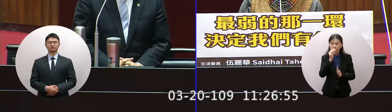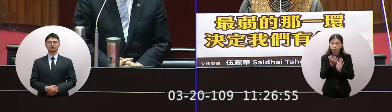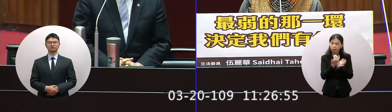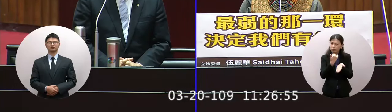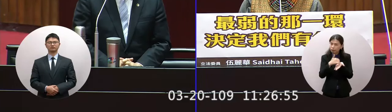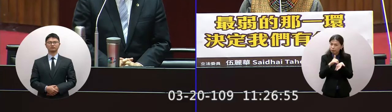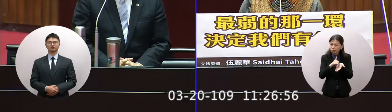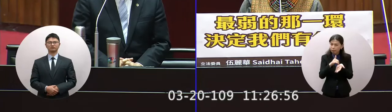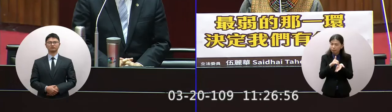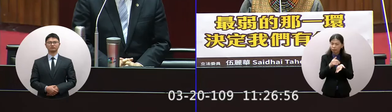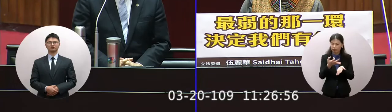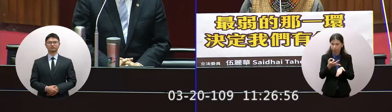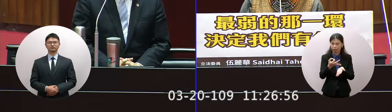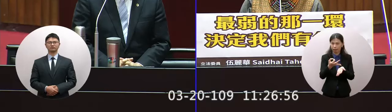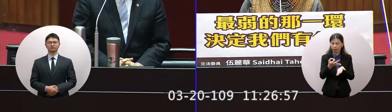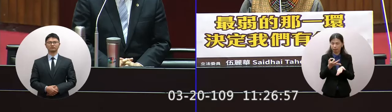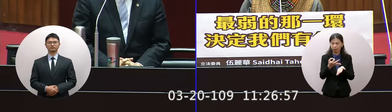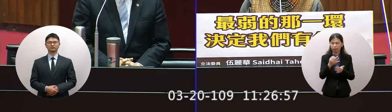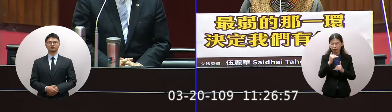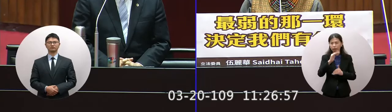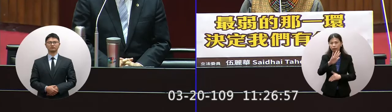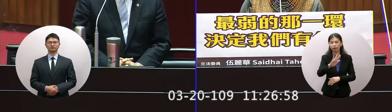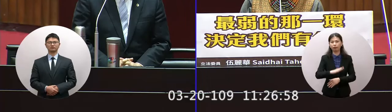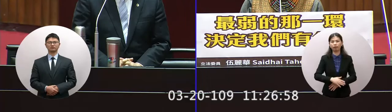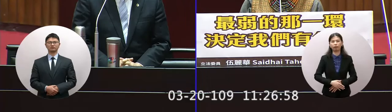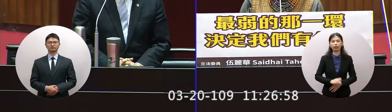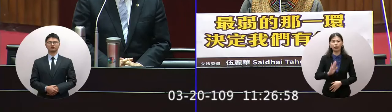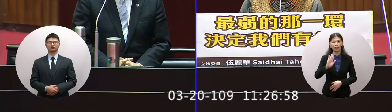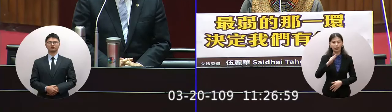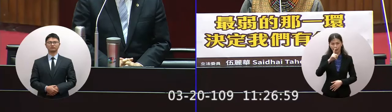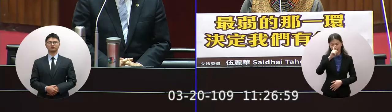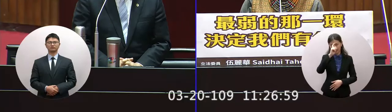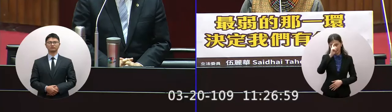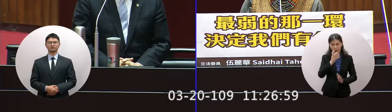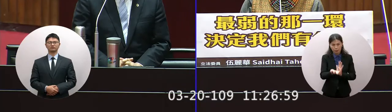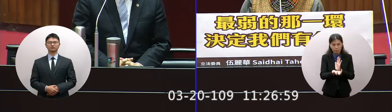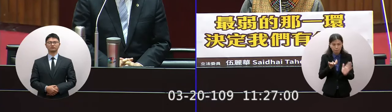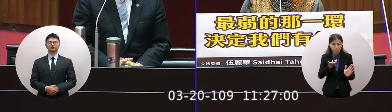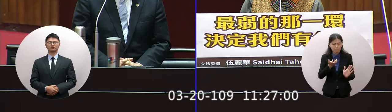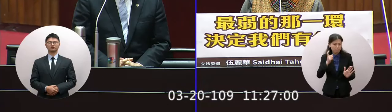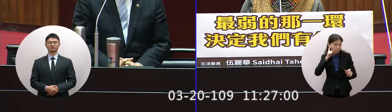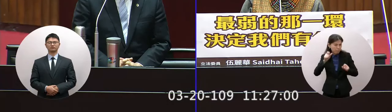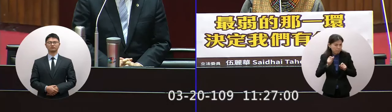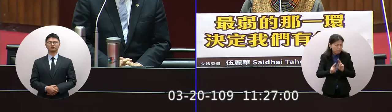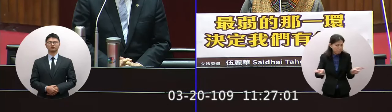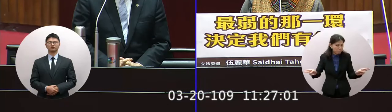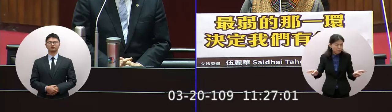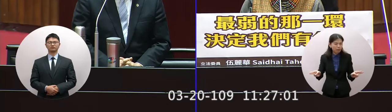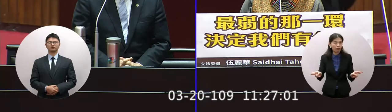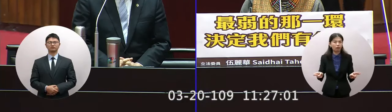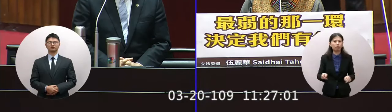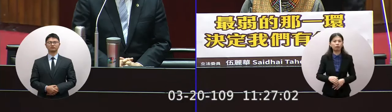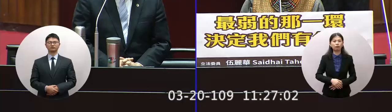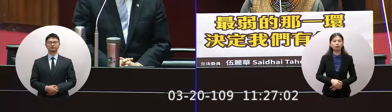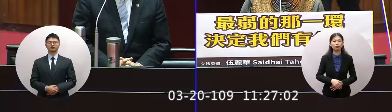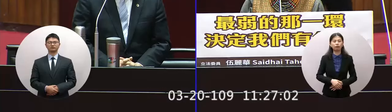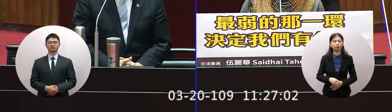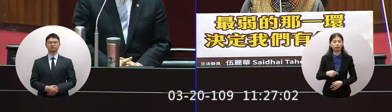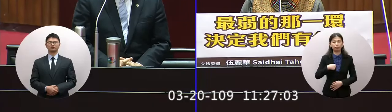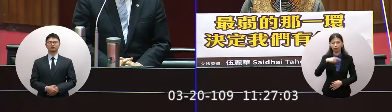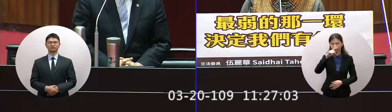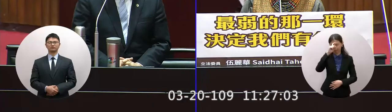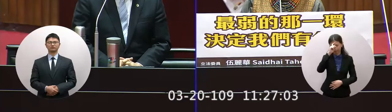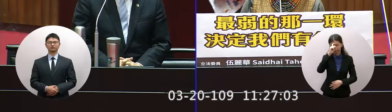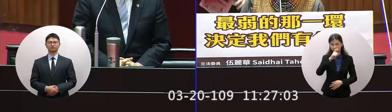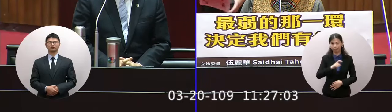算，因为预算很有限，但是呢，我们要能够超前部署，要有前瞻的思维，所以我特别希